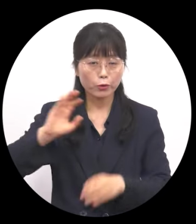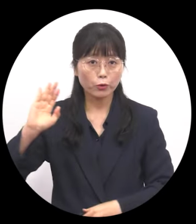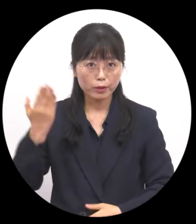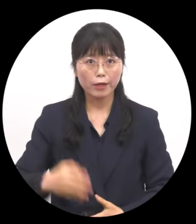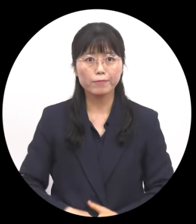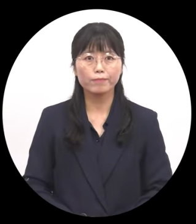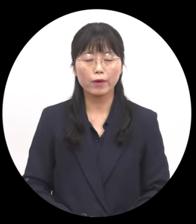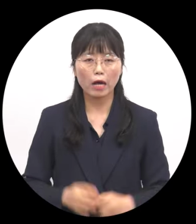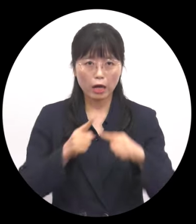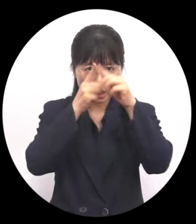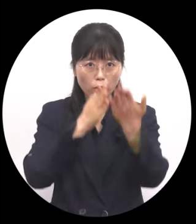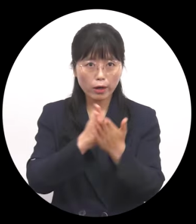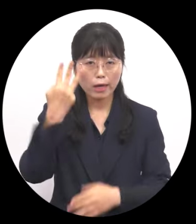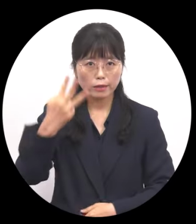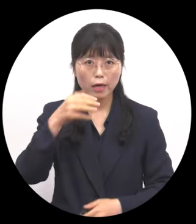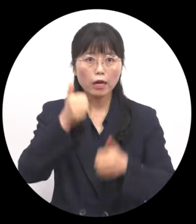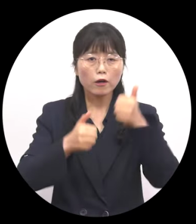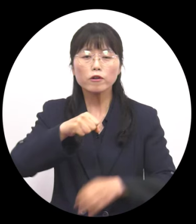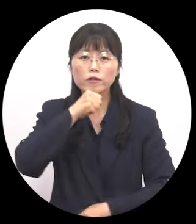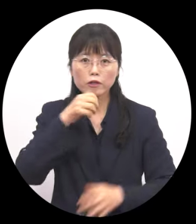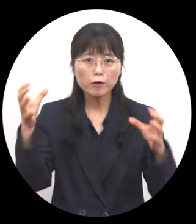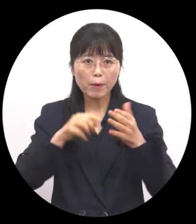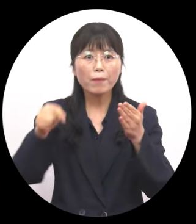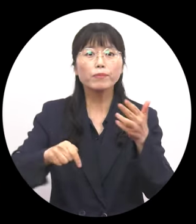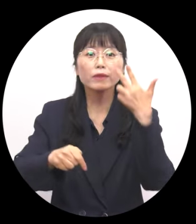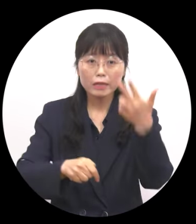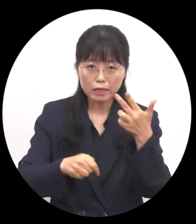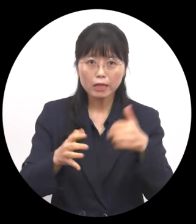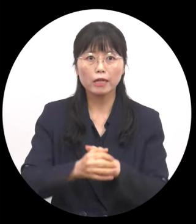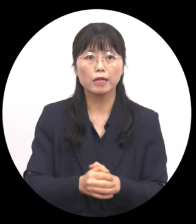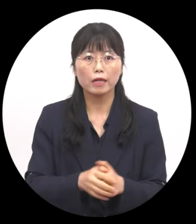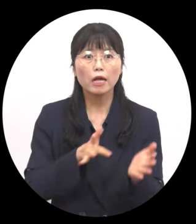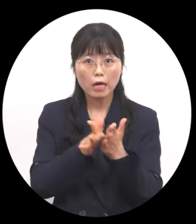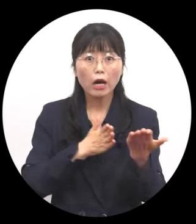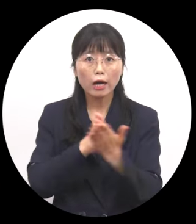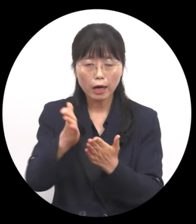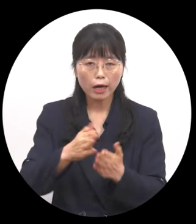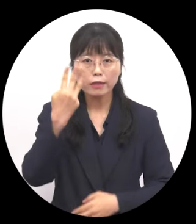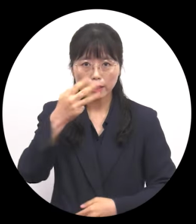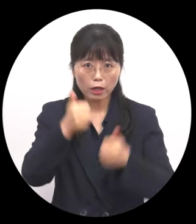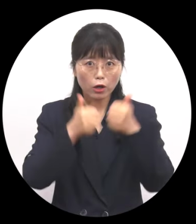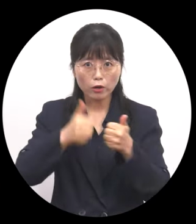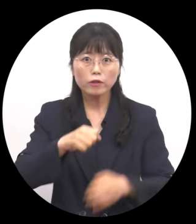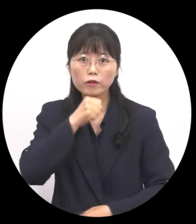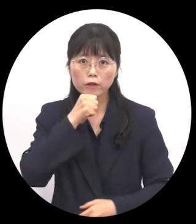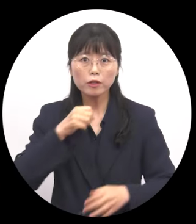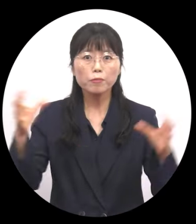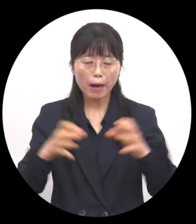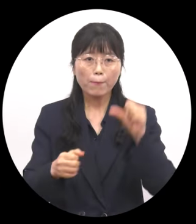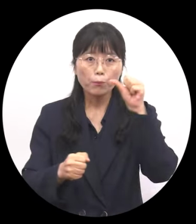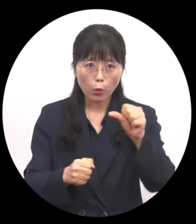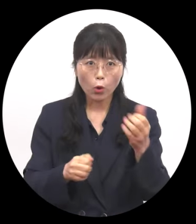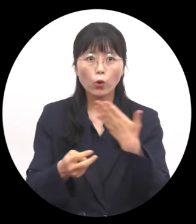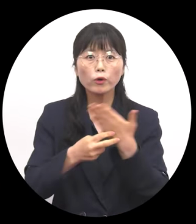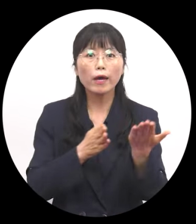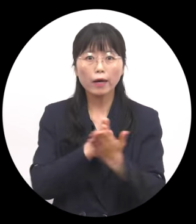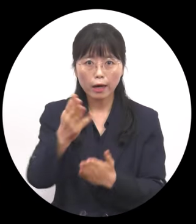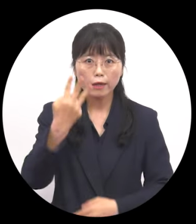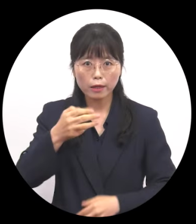되고요. 간호학과 세계영역 등급합 7, 약학과 세계영역 등급합 5,